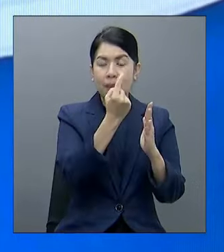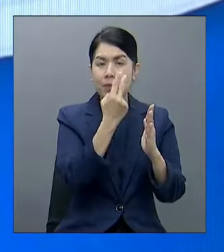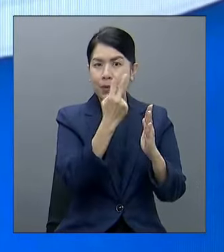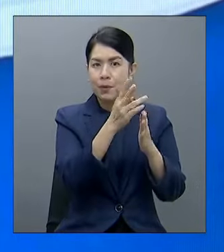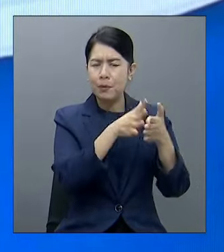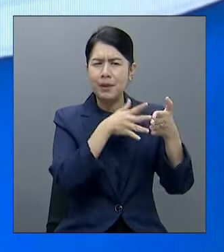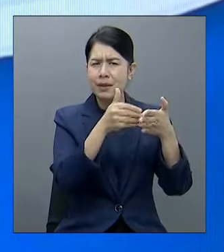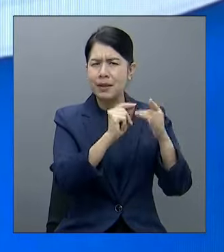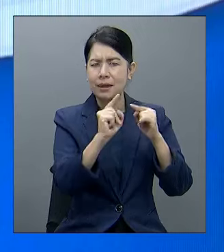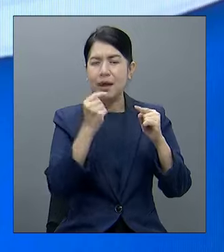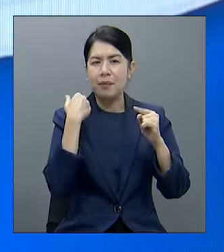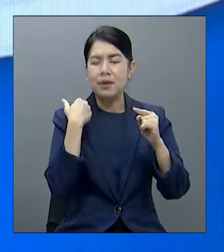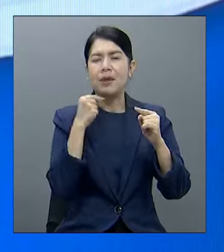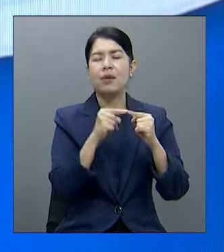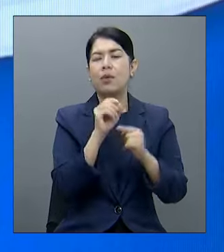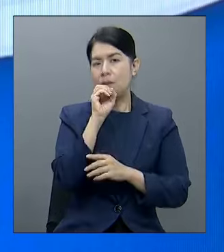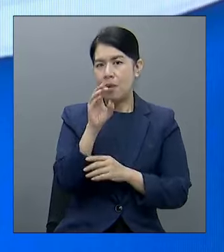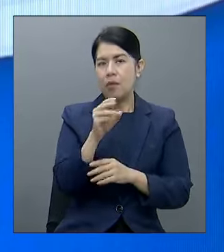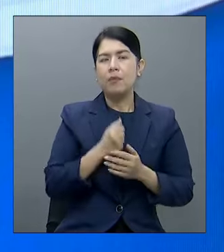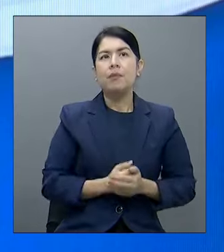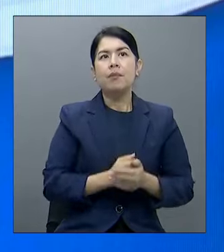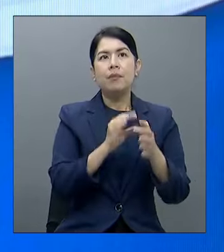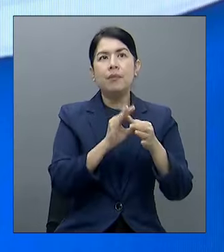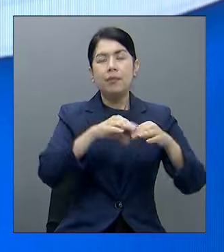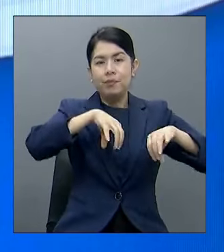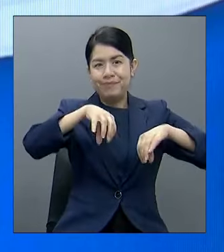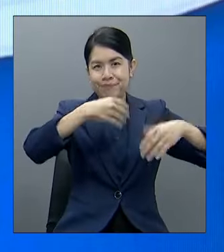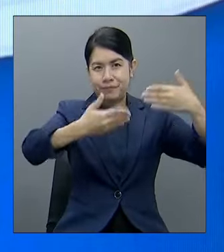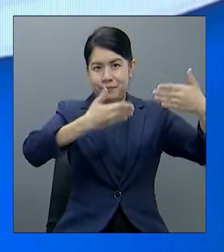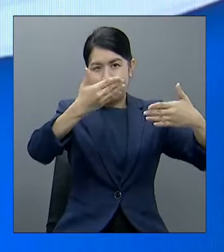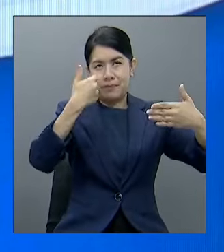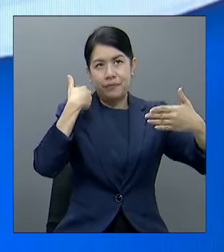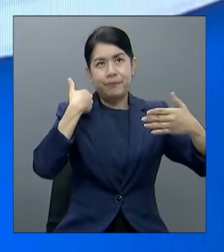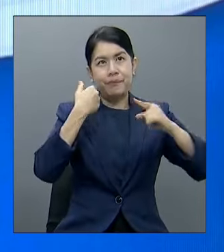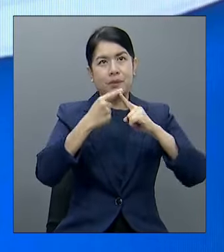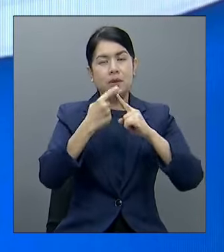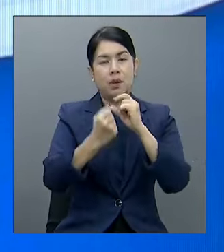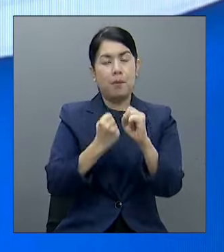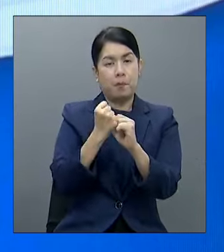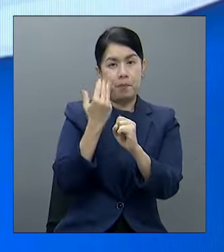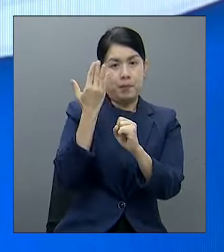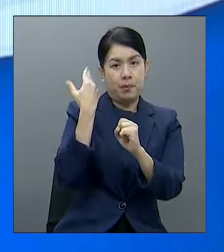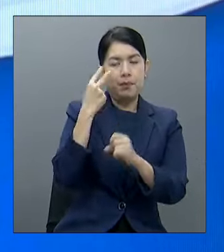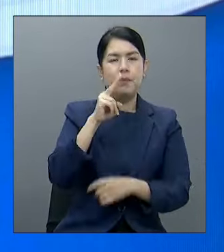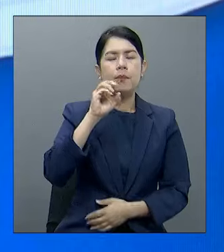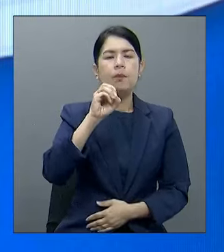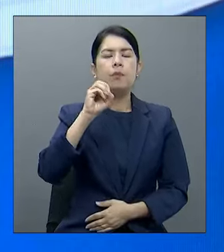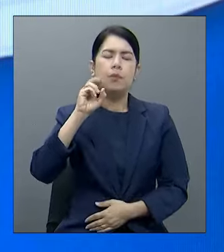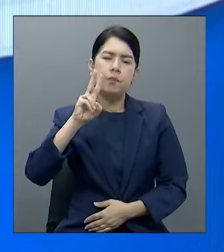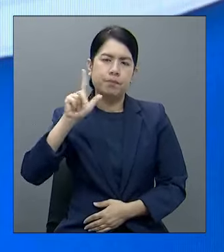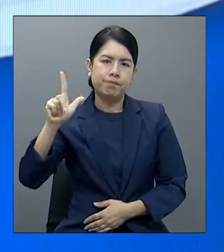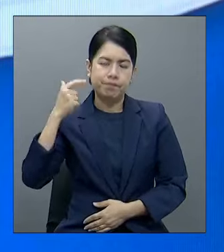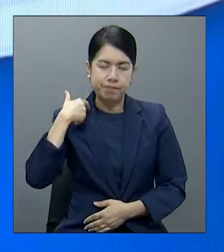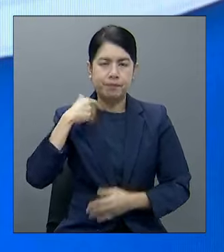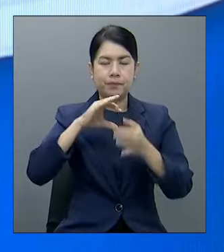างที่น้องยุ้ยบอกไปเมื่อสักครู่นี้นะคะว่างานที่จัดขึ้น Bangkok Pride เมื่อปีที่ผ่านมาปี2023ได้รับการตอบรับดีมาก